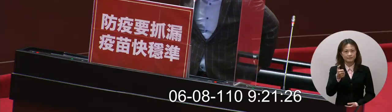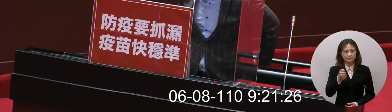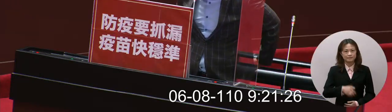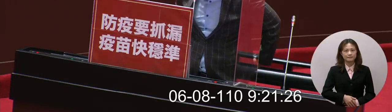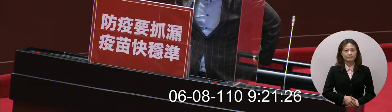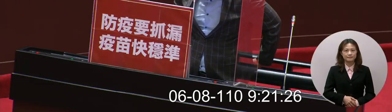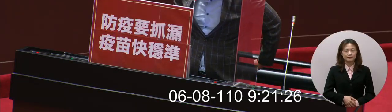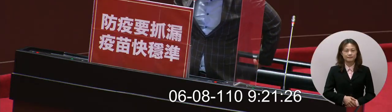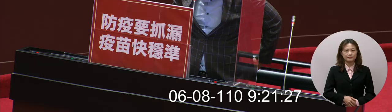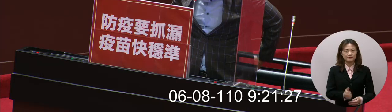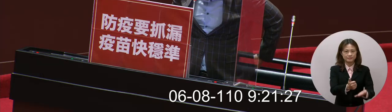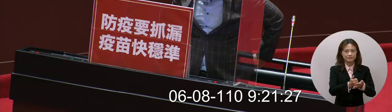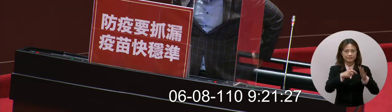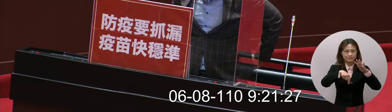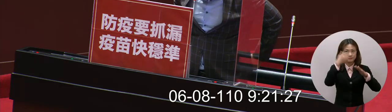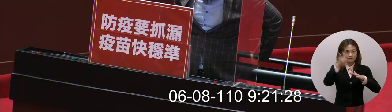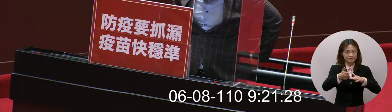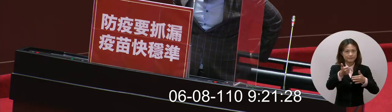邀请院长，